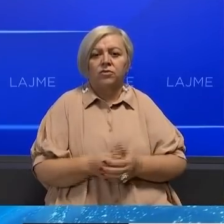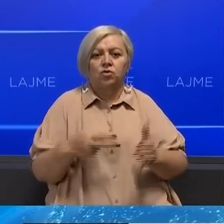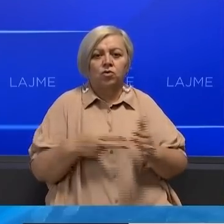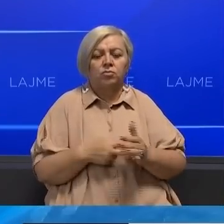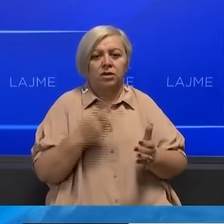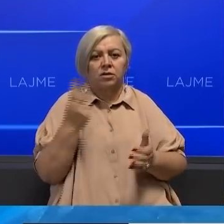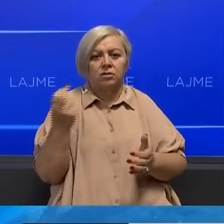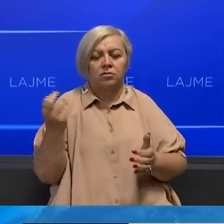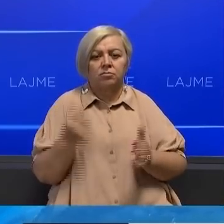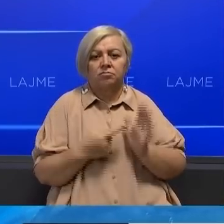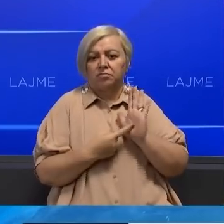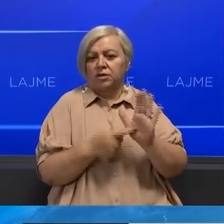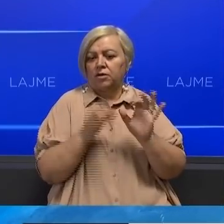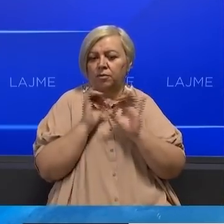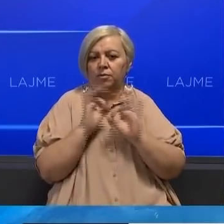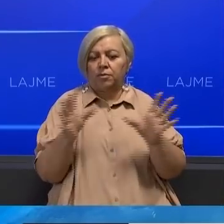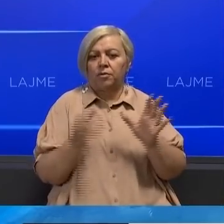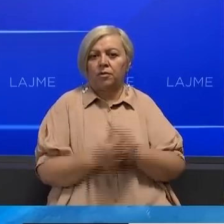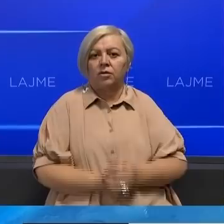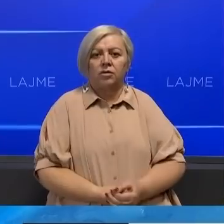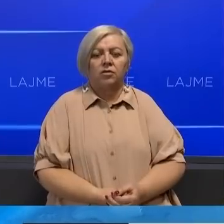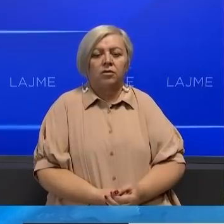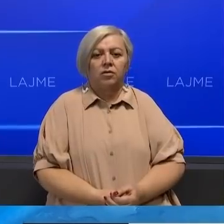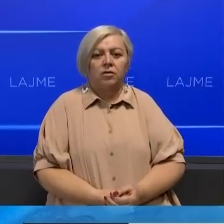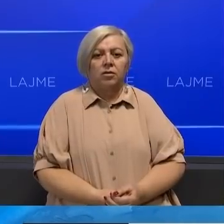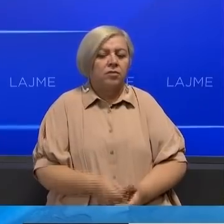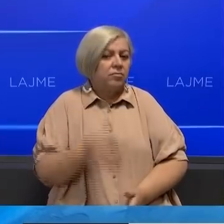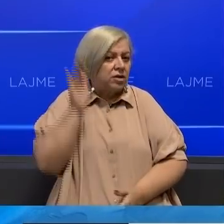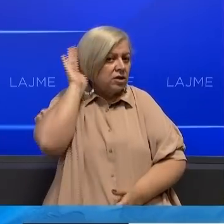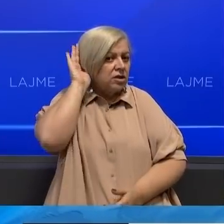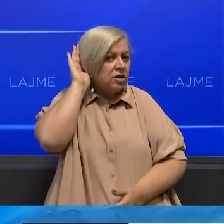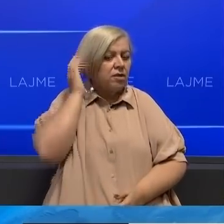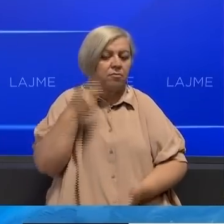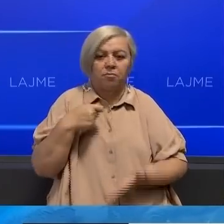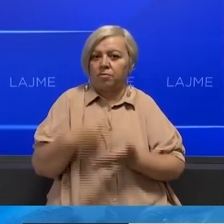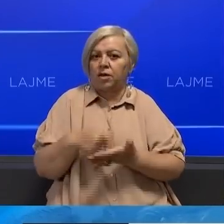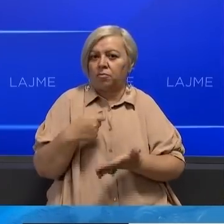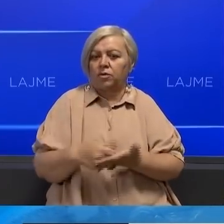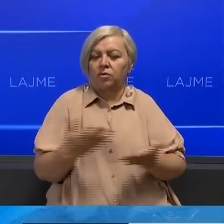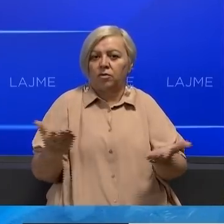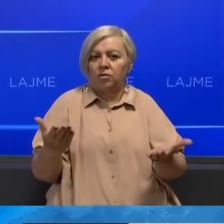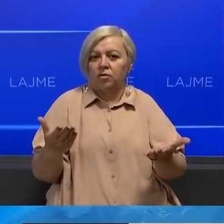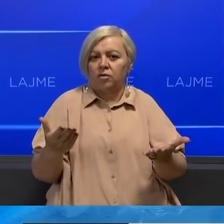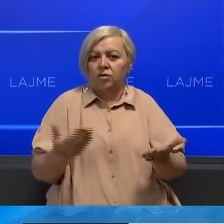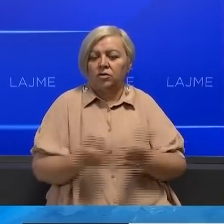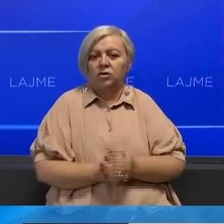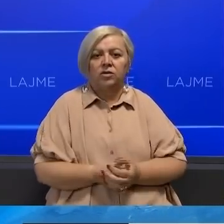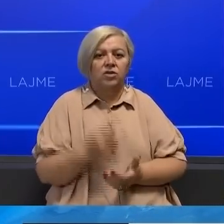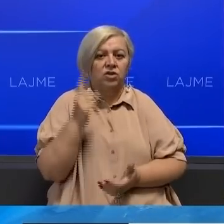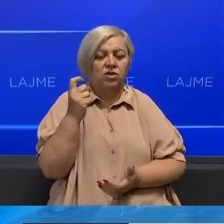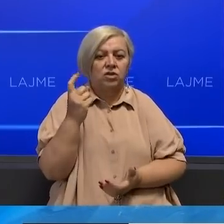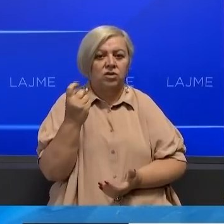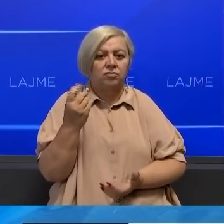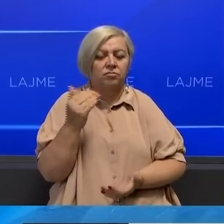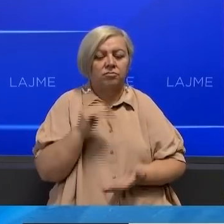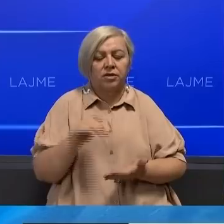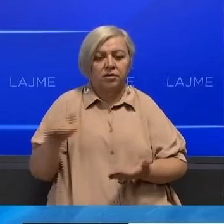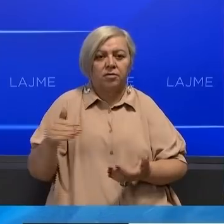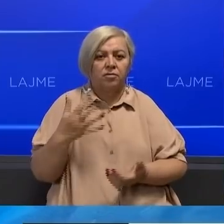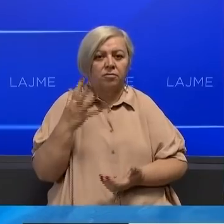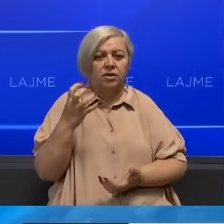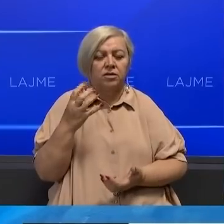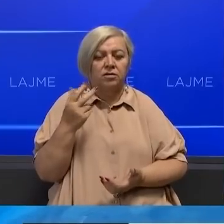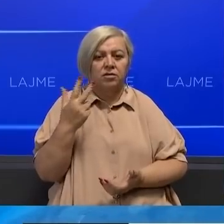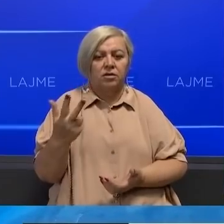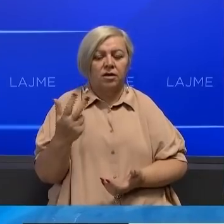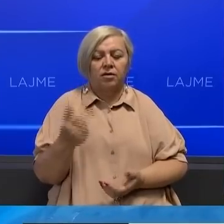2020 nuk ishin paraqitur në vendin e punës, për derisa Ministria kishte bërë pagesë në pagat të tyre në vlerë 100.583 euro.